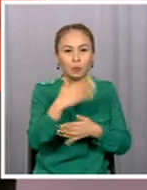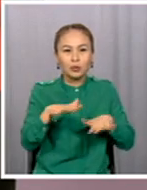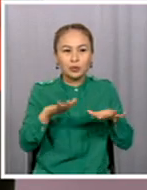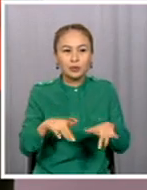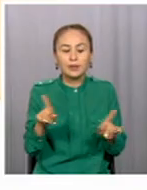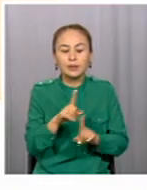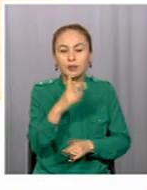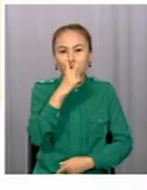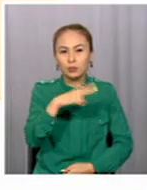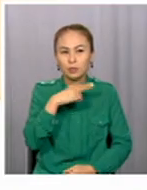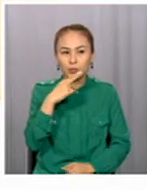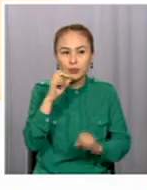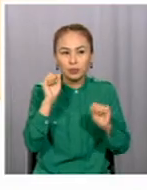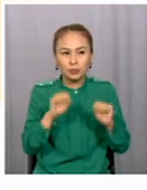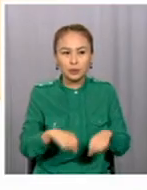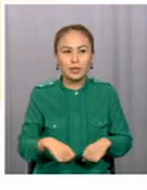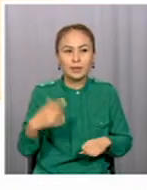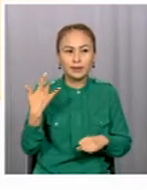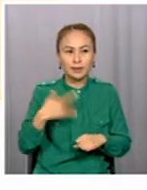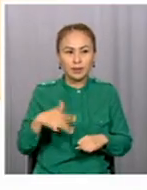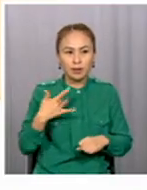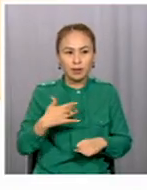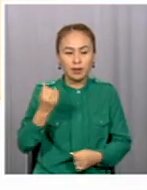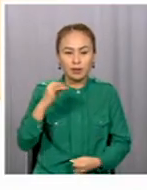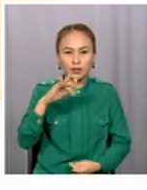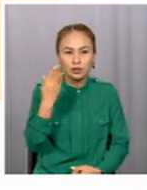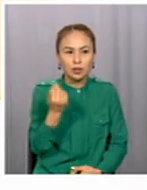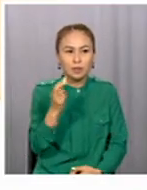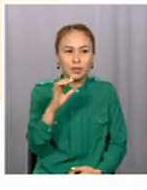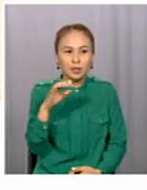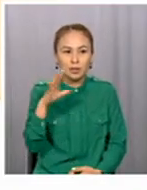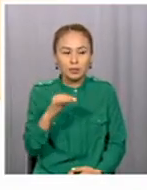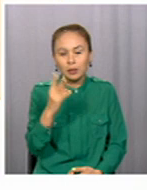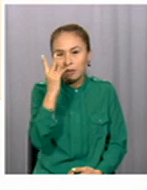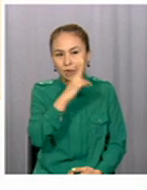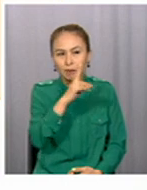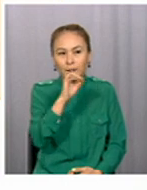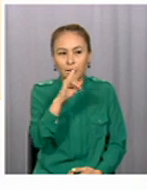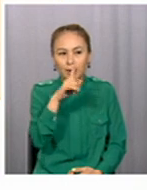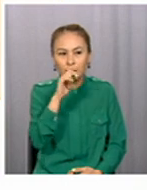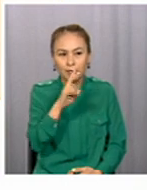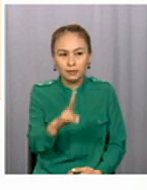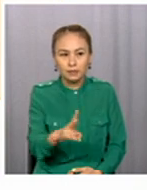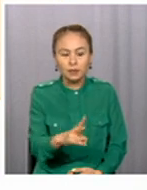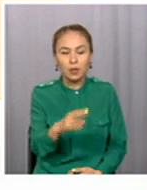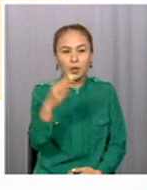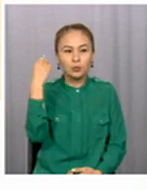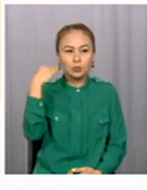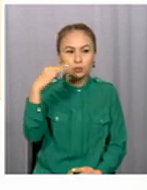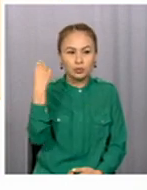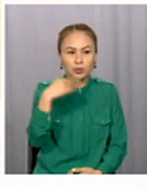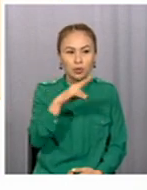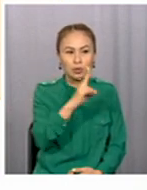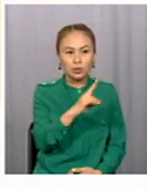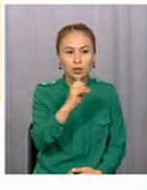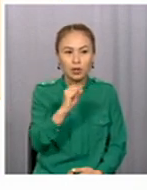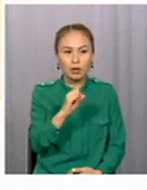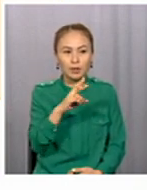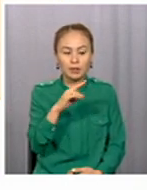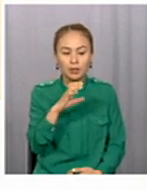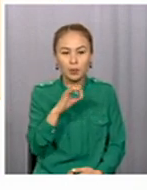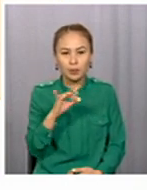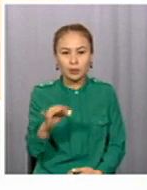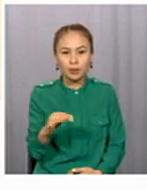нені көреміз? Таразда Айша Бибі және Қарахан кесенесі. Түркістанда Қожа Ахмет Яссауидің